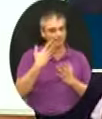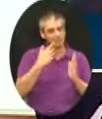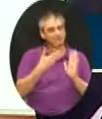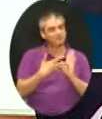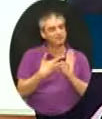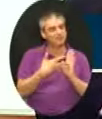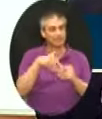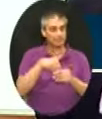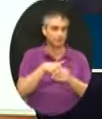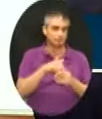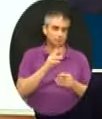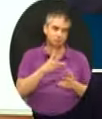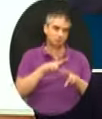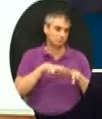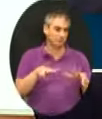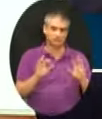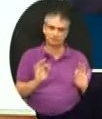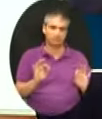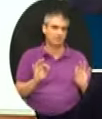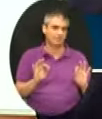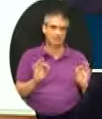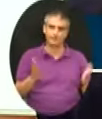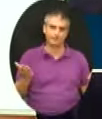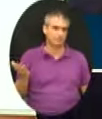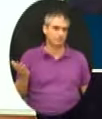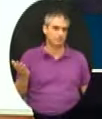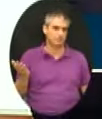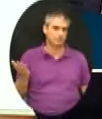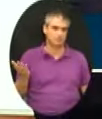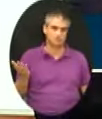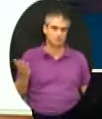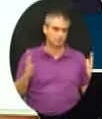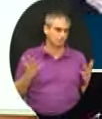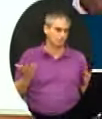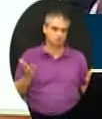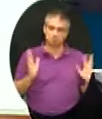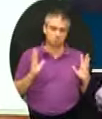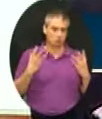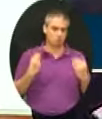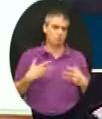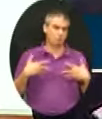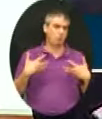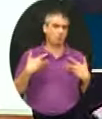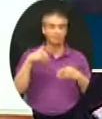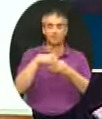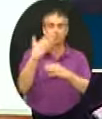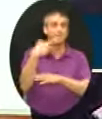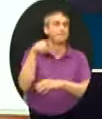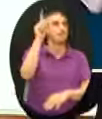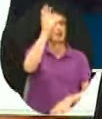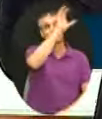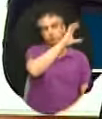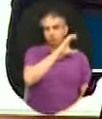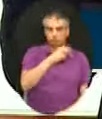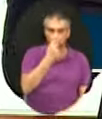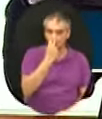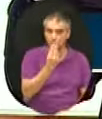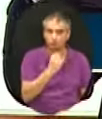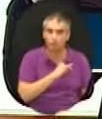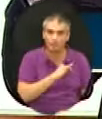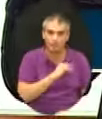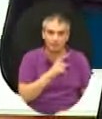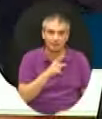הפנימיים שיש לנו, אז המצב באמת, באמת מעודד בתוך המדינות. ואתה תראה משהו מעניין